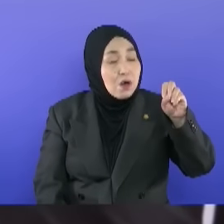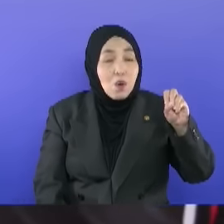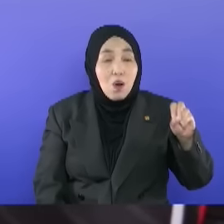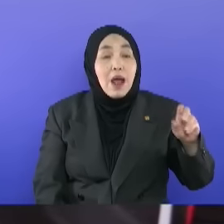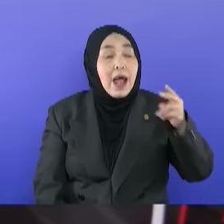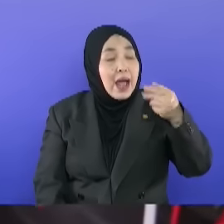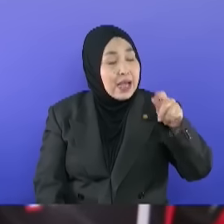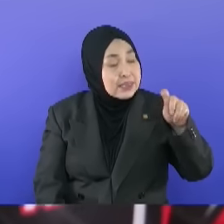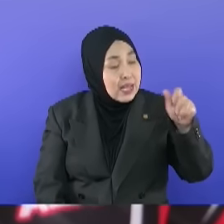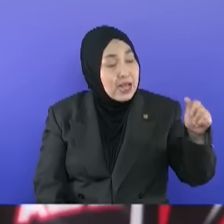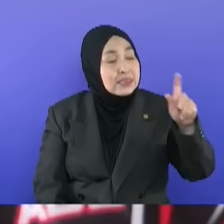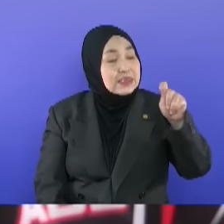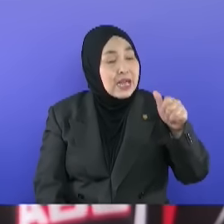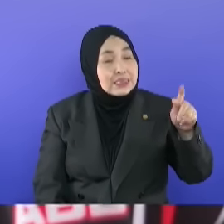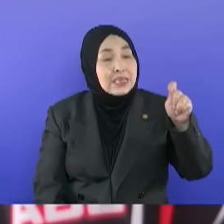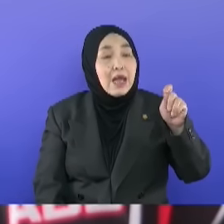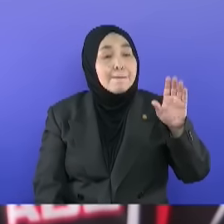hatta